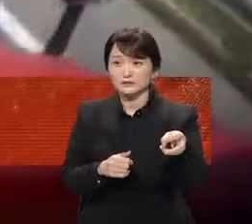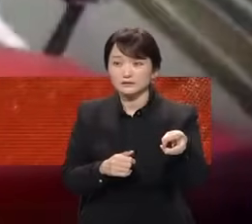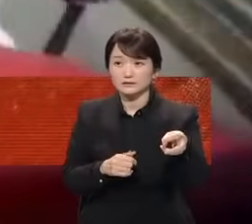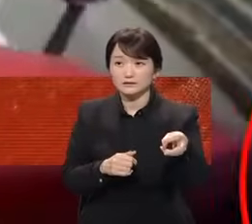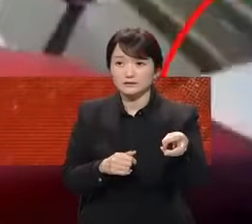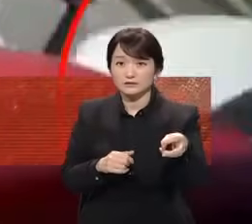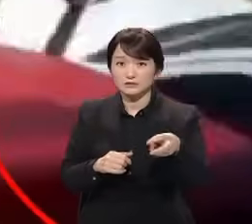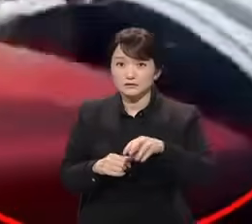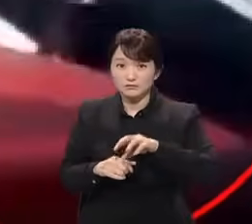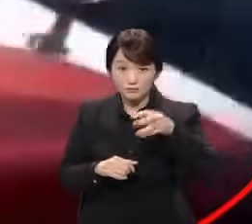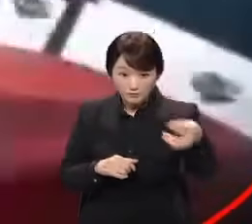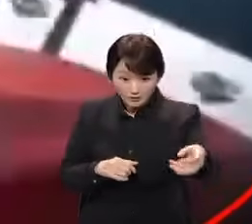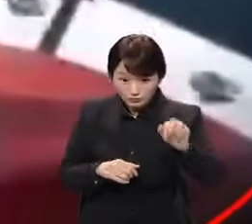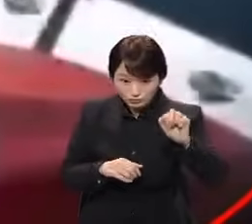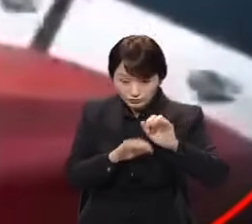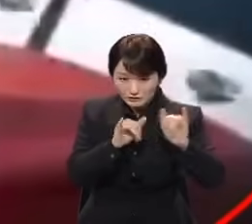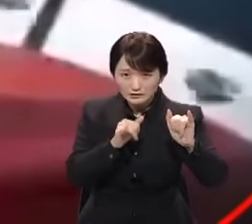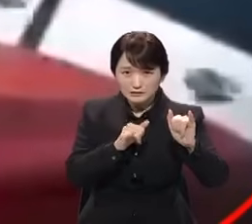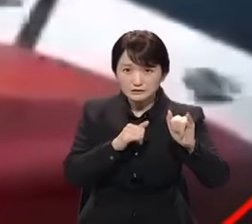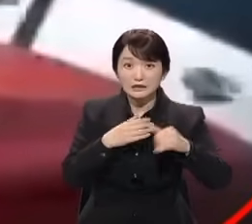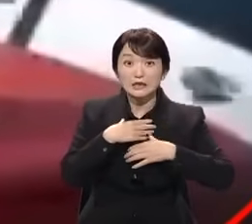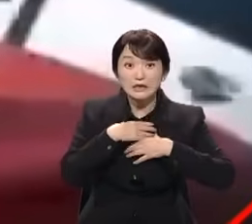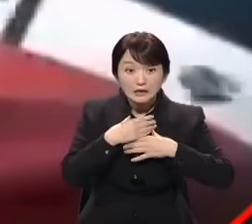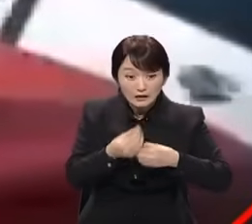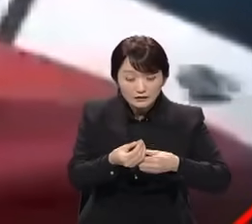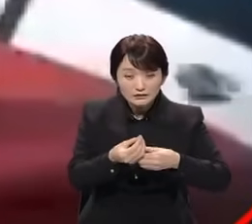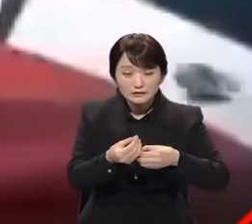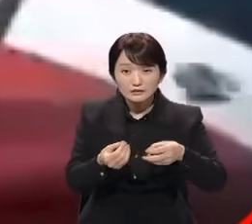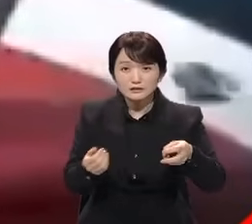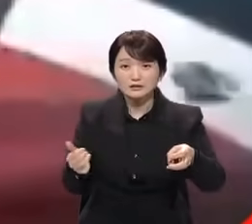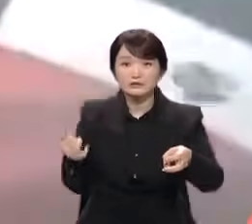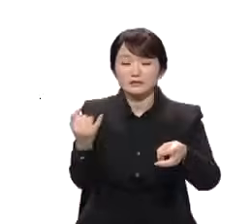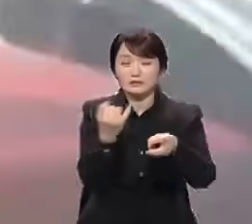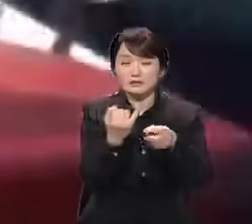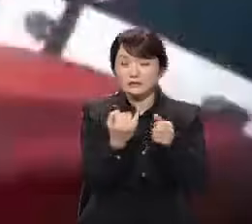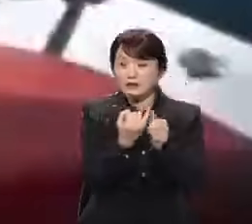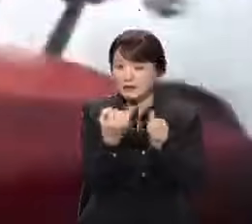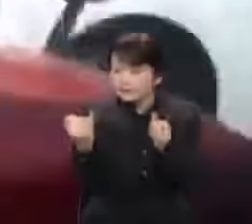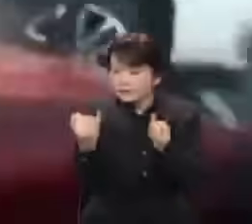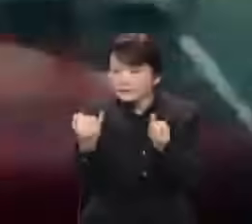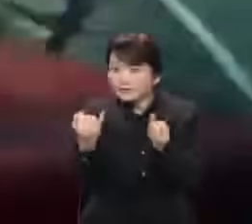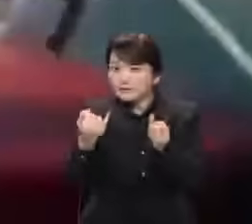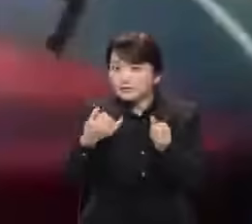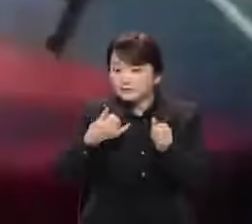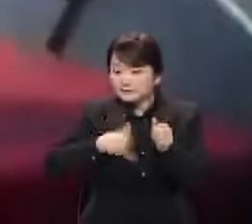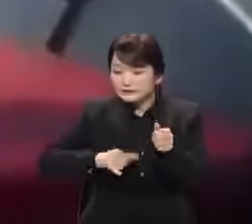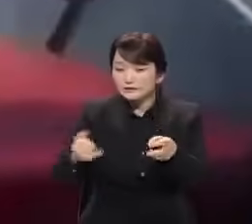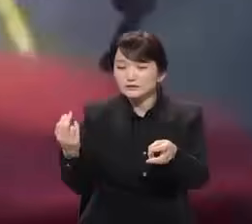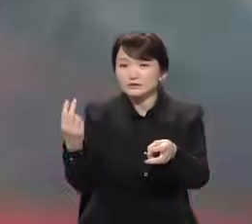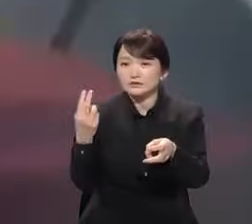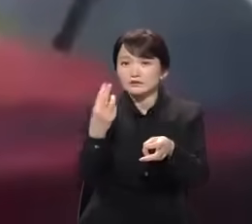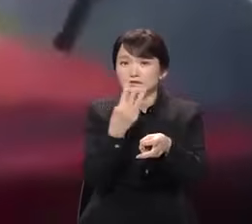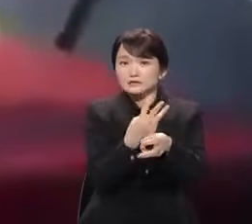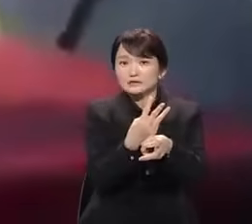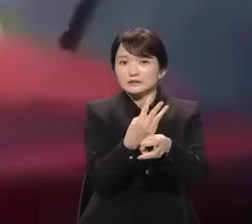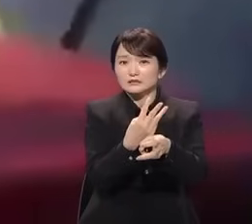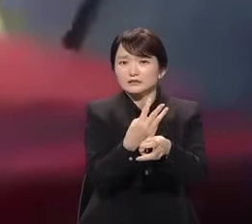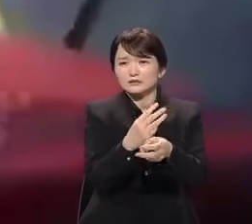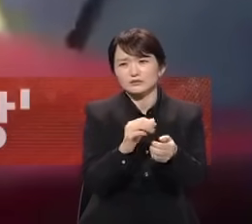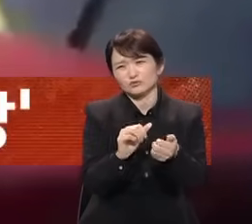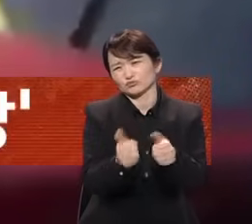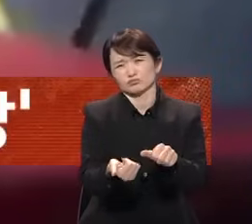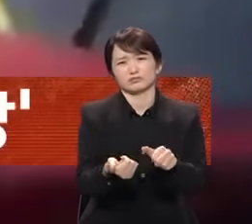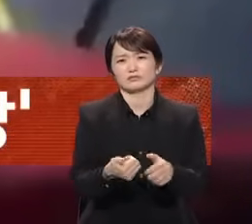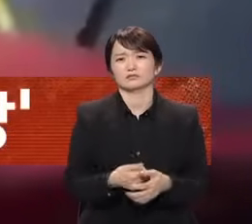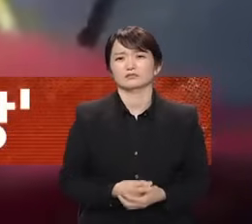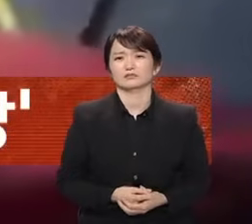운전자는 천만다행히 무사했습니다. 하지만 함께 타고 있었던 운전자의 아내 그리고 두 자녀 역시도 끝내 숨을 거두고